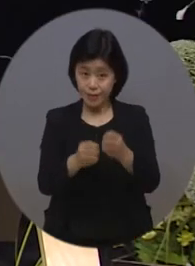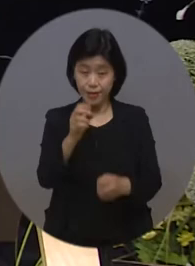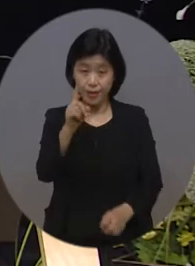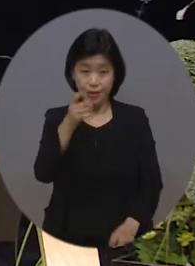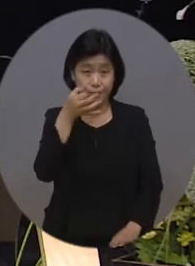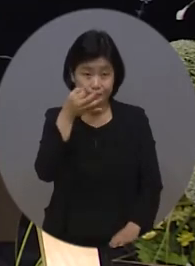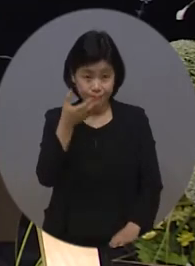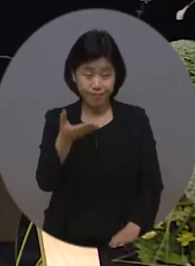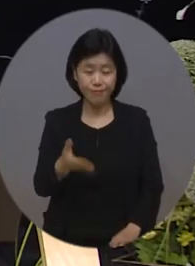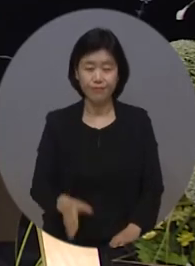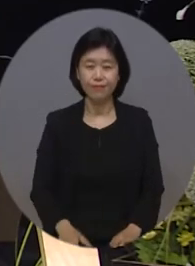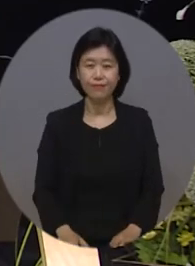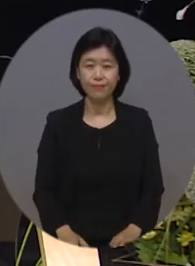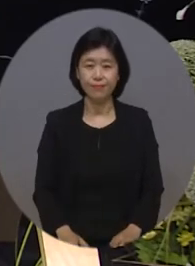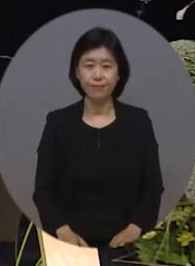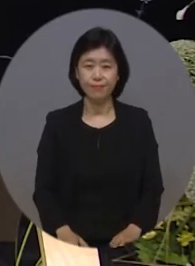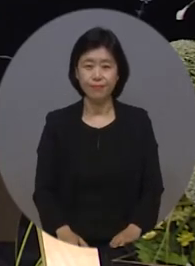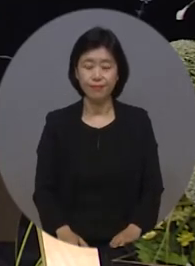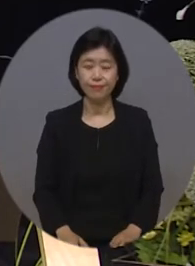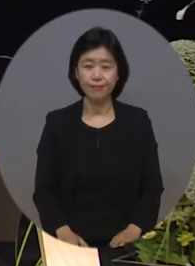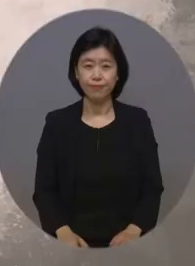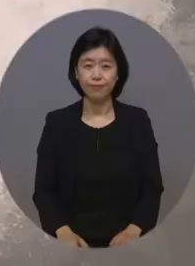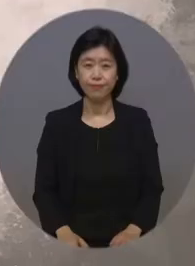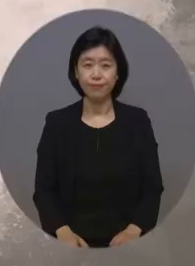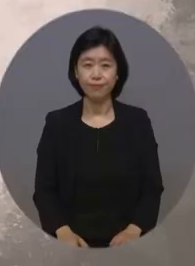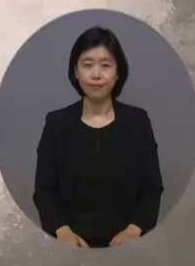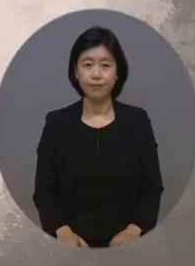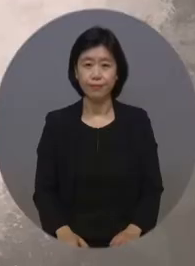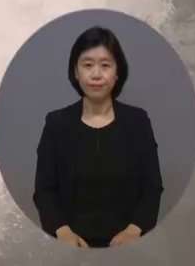합니다. 먼저 만나보시죠.